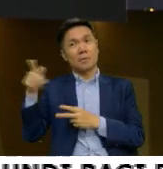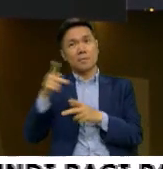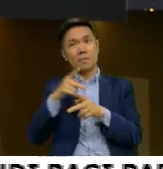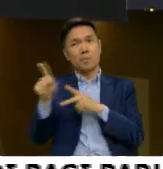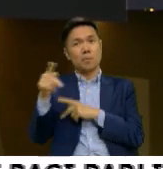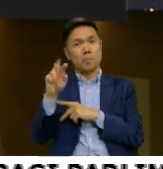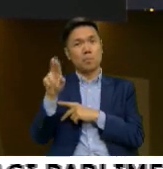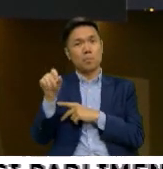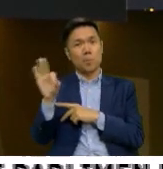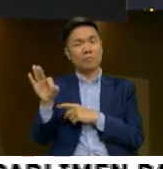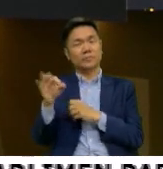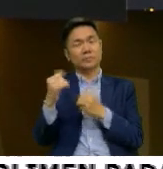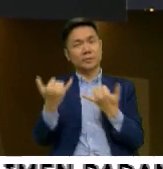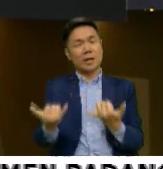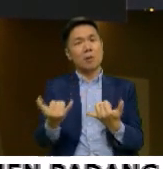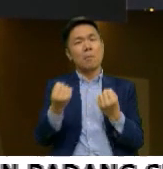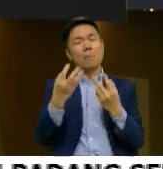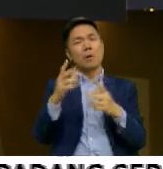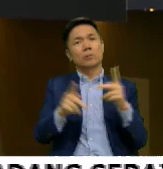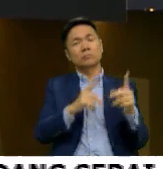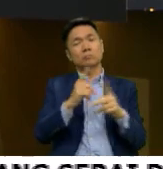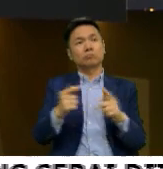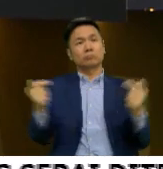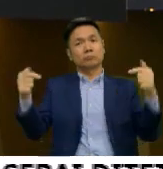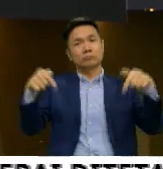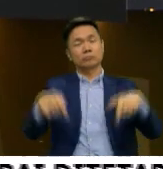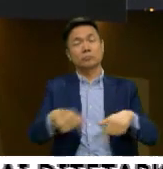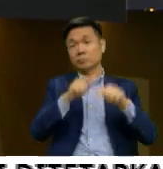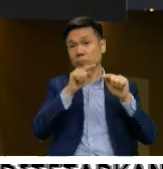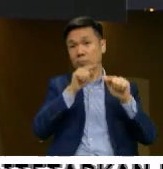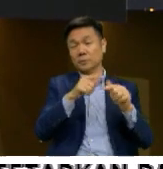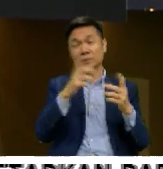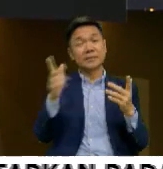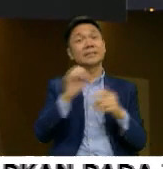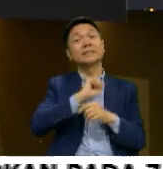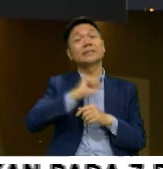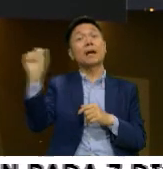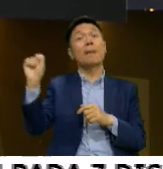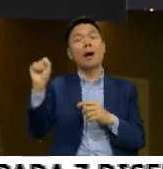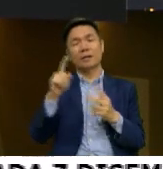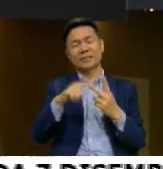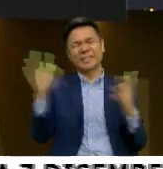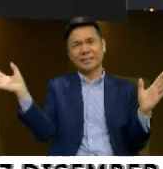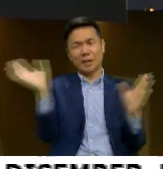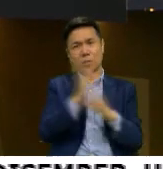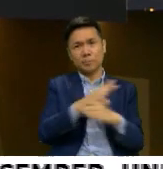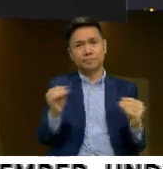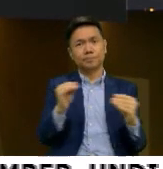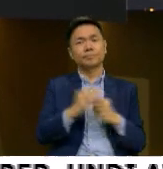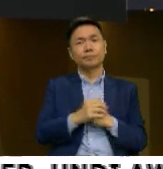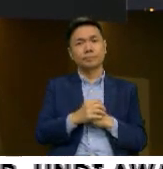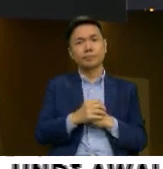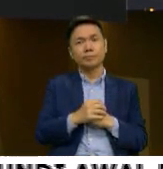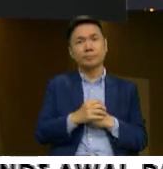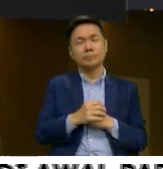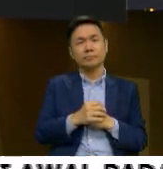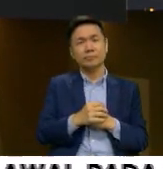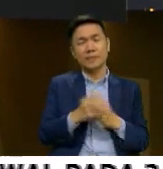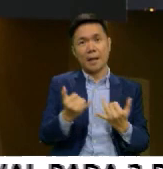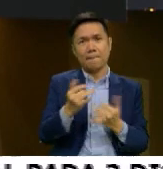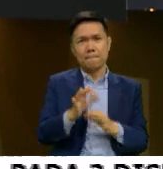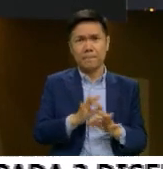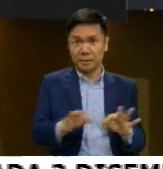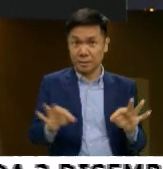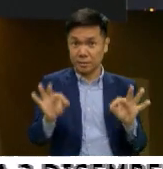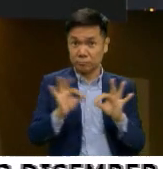dari sini jumlah bilangan pengundi yang keluar terutama sekali di kawasan Sabah dan Sarawak Yang pastinya memainkan peran penting